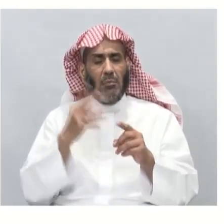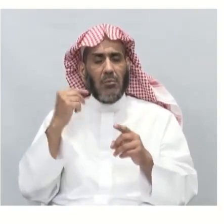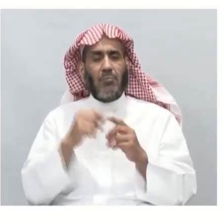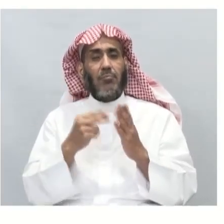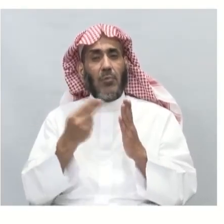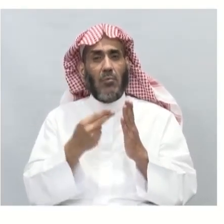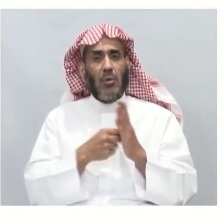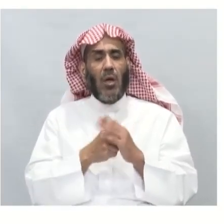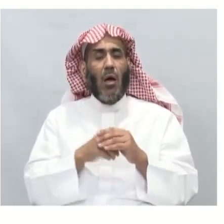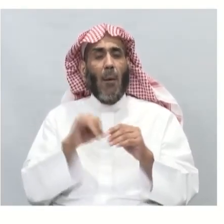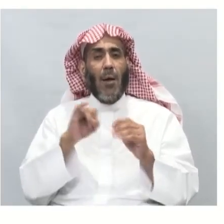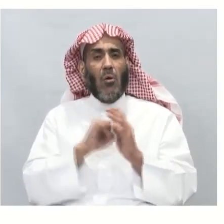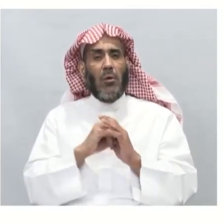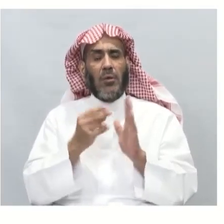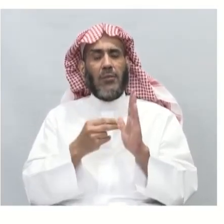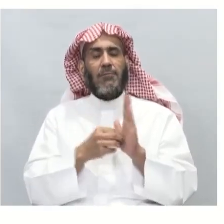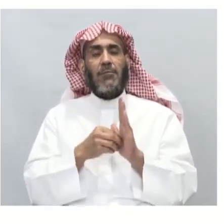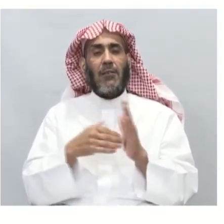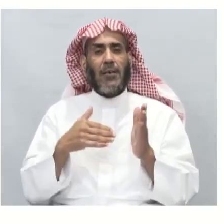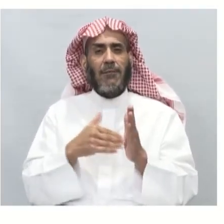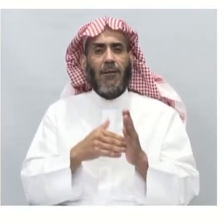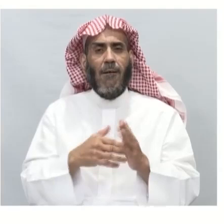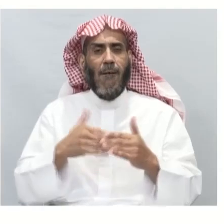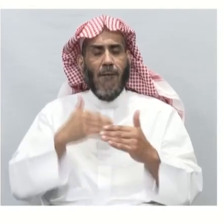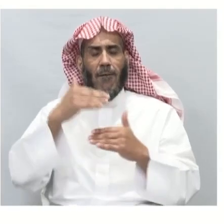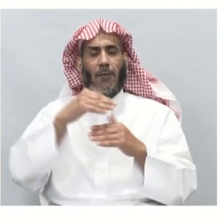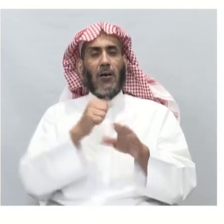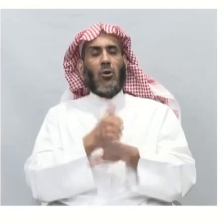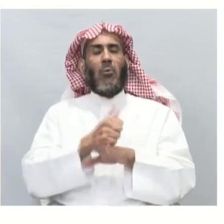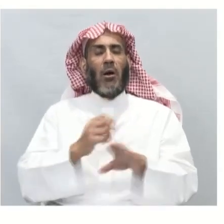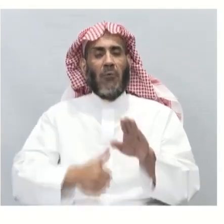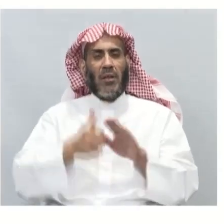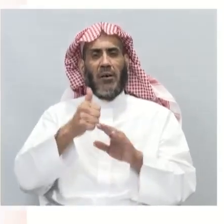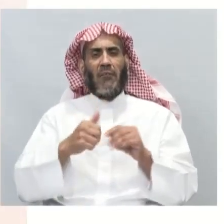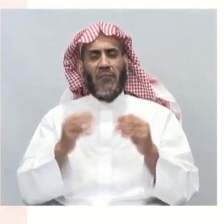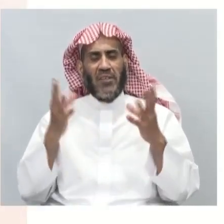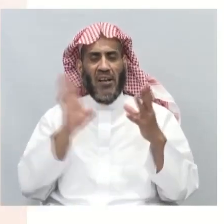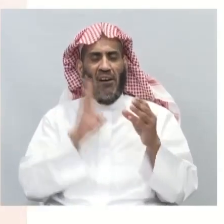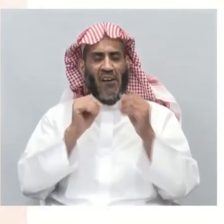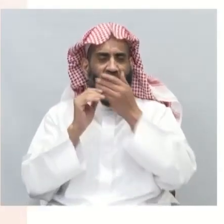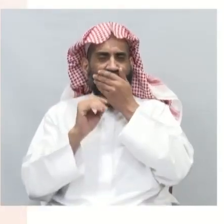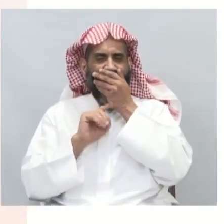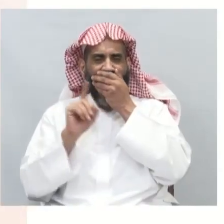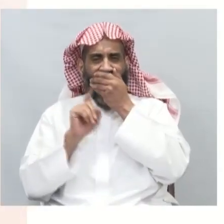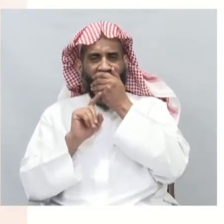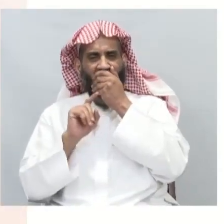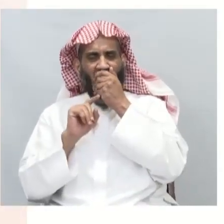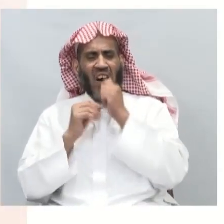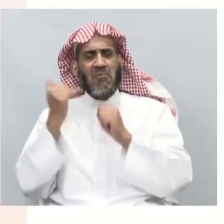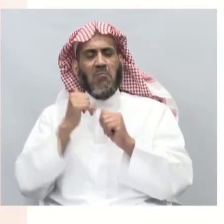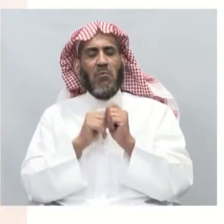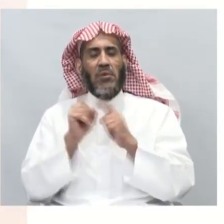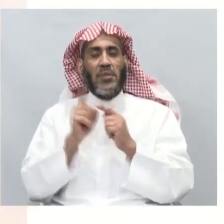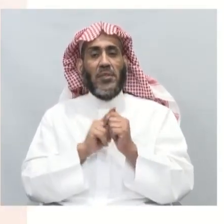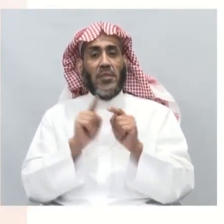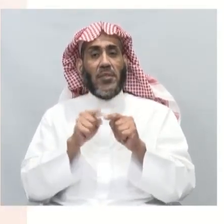تدوين تدوين ملحوظات عليه واخيرا تطور اسلوبك المفضل في التعلم اشير هنا الى امر مهم